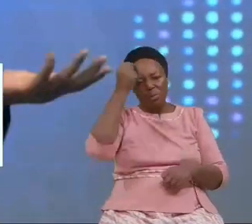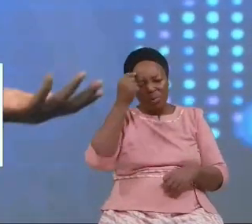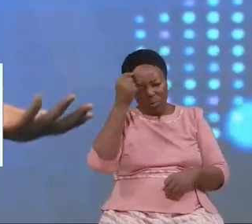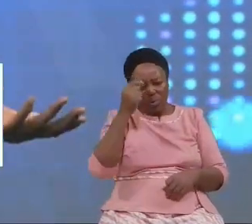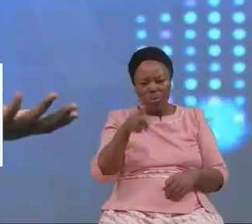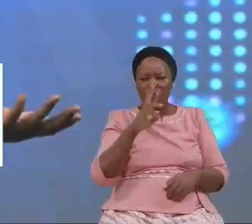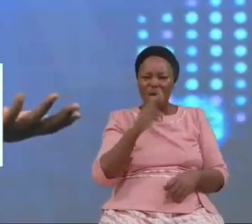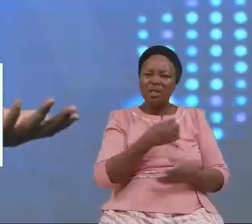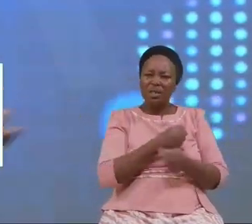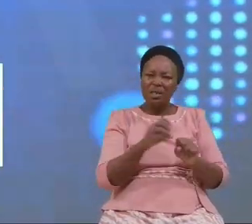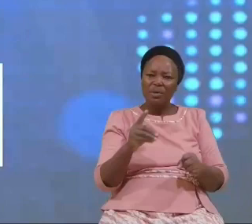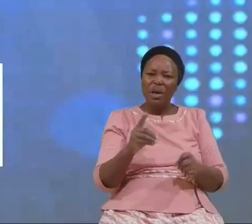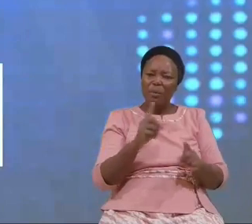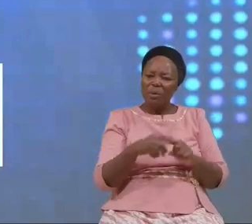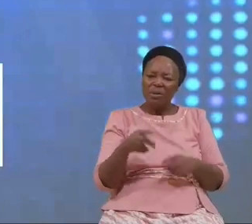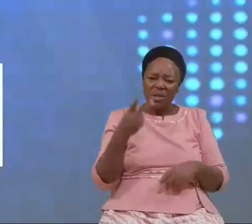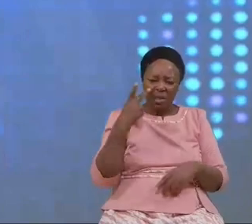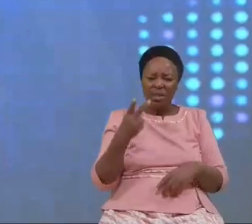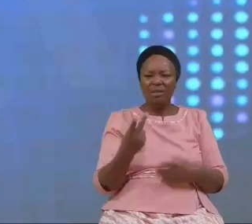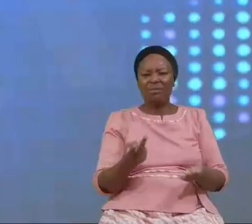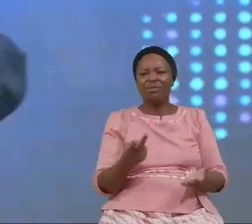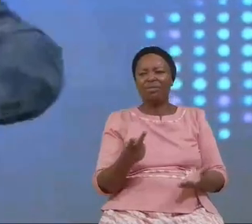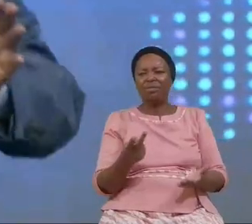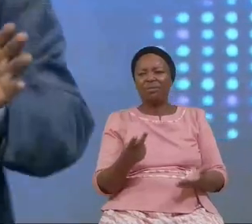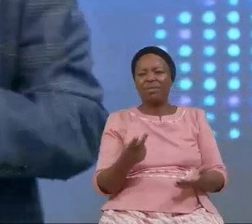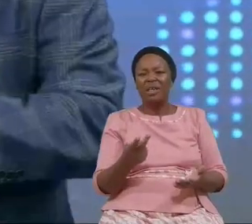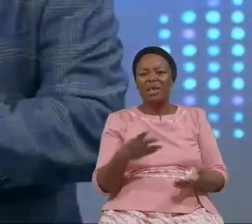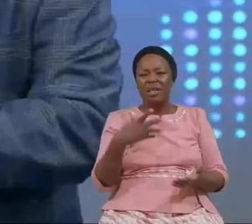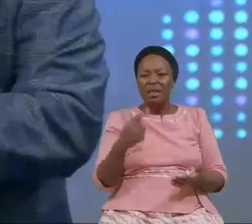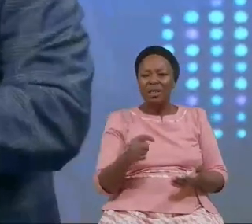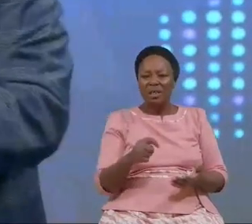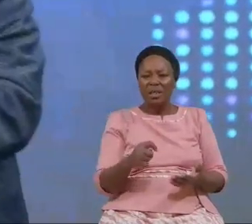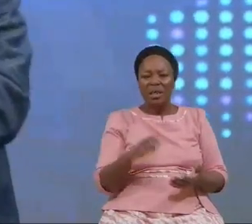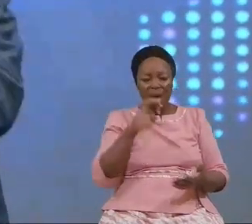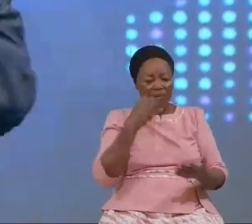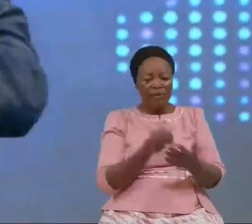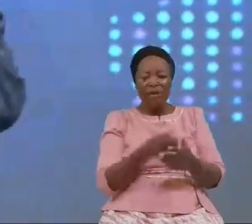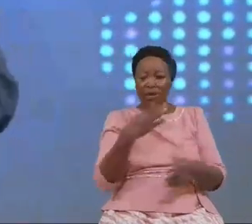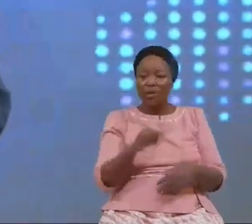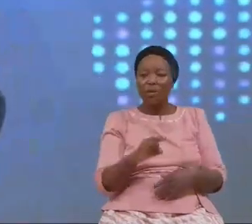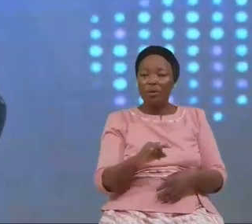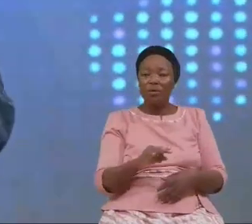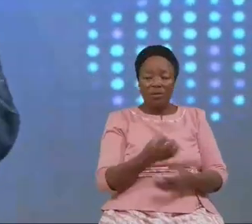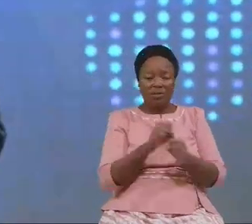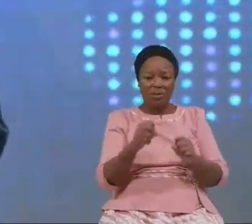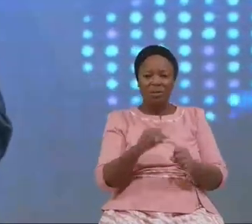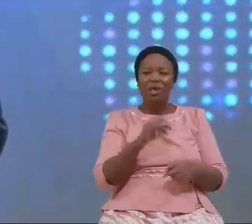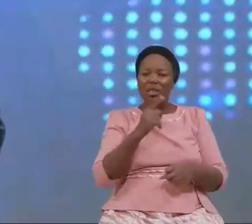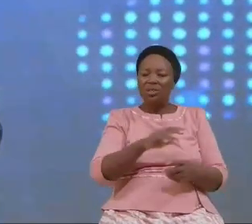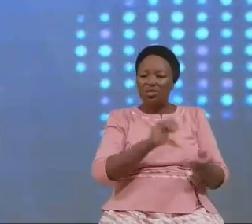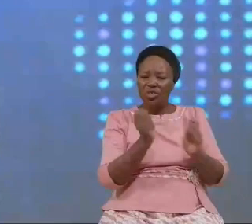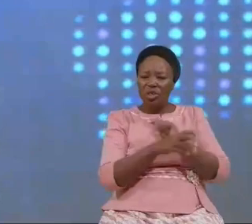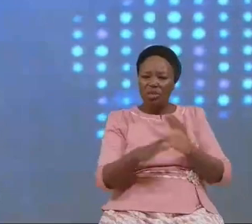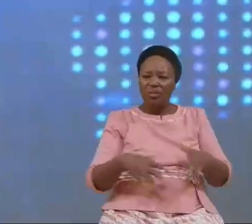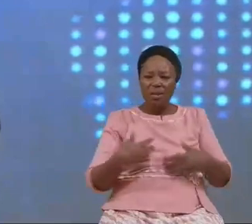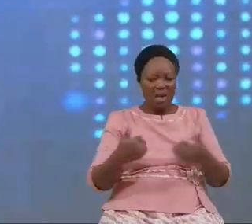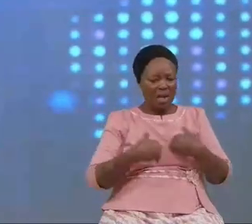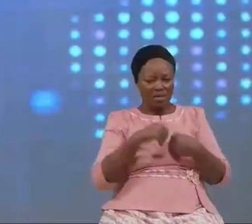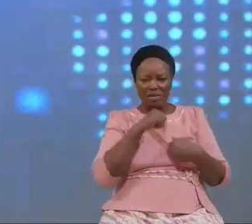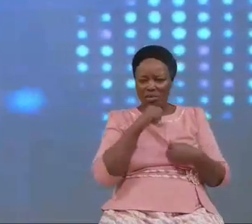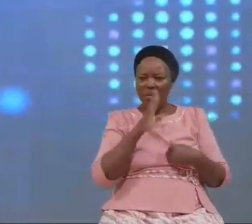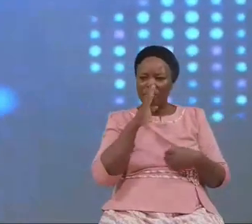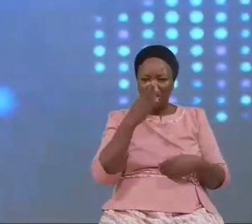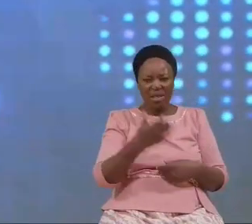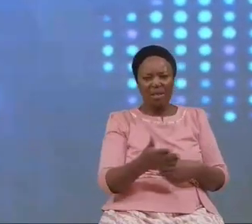que tu seras sauvé et voici l'évidence du salut le changement de vie n'est